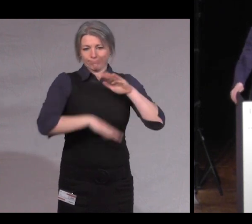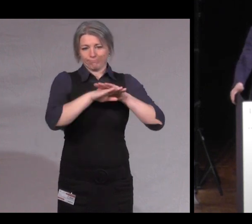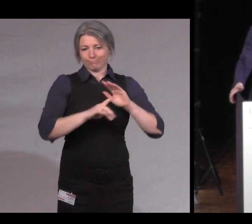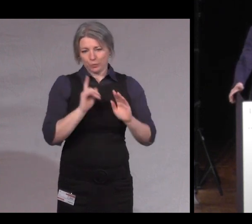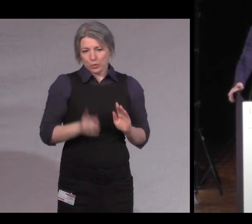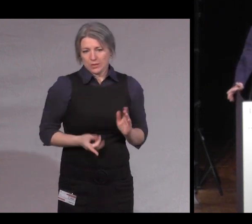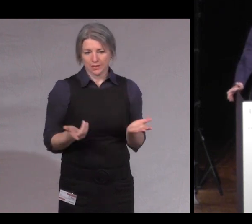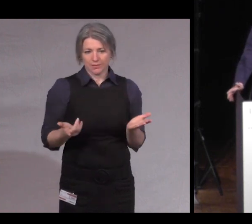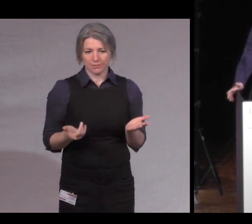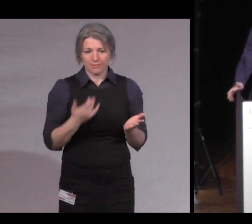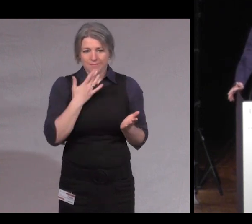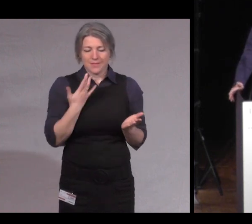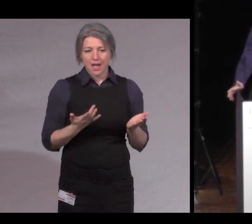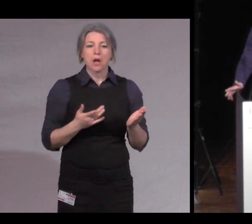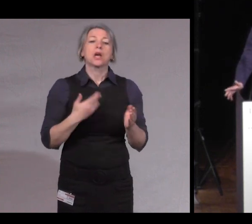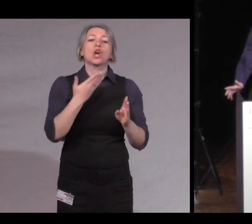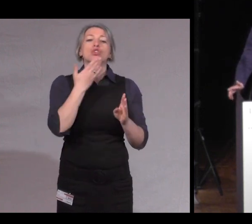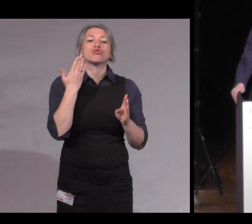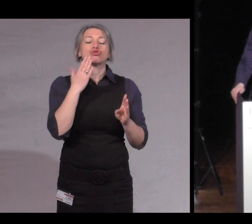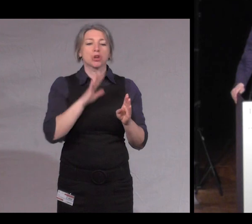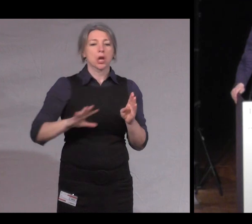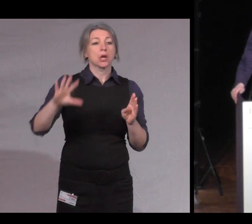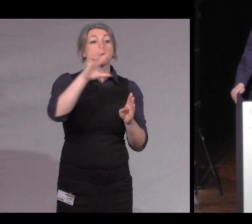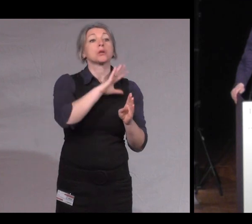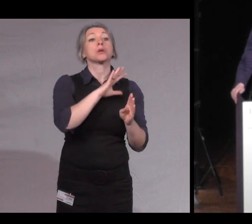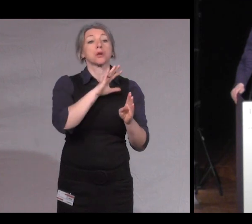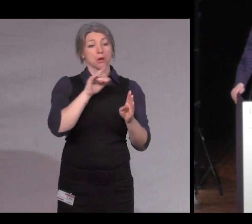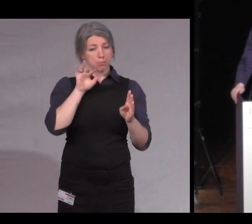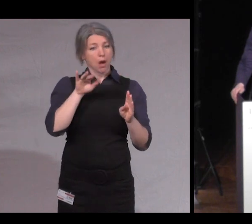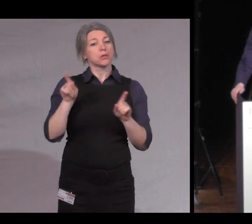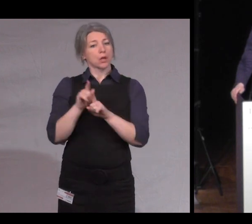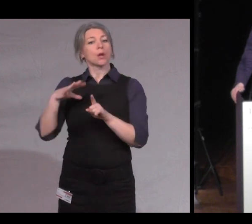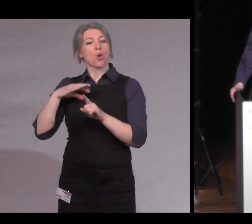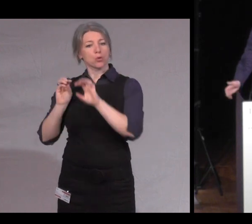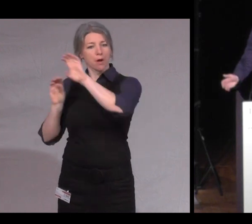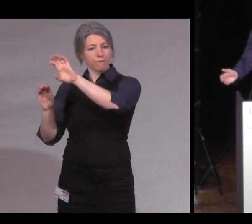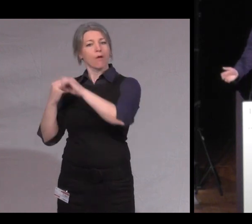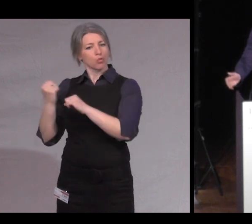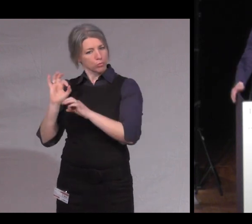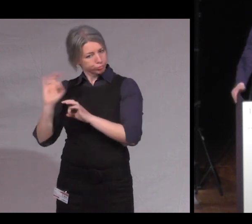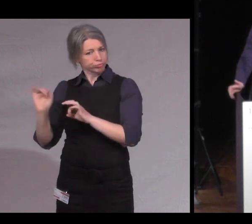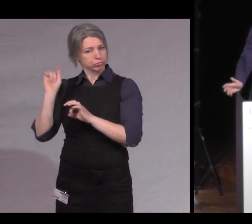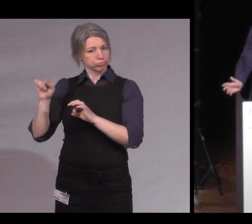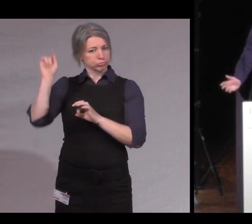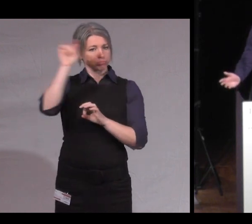nafukovací. Nicméně v České republice jsou i vymoravská centra, která fungují, takže